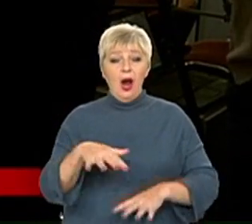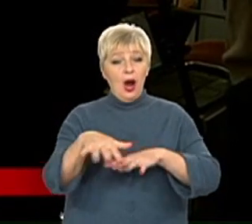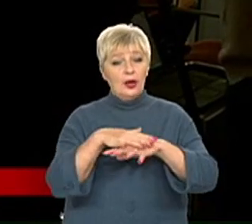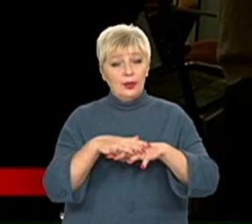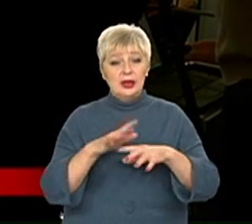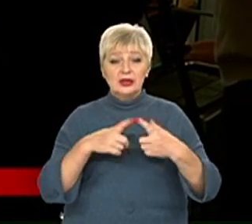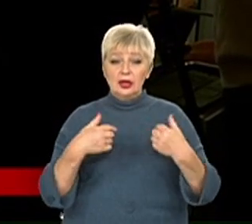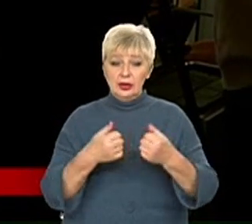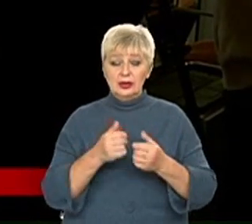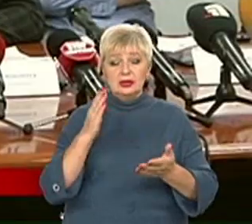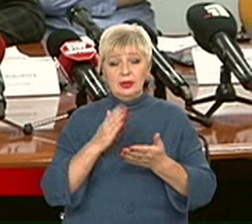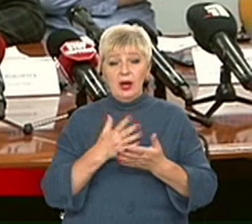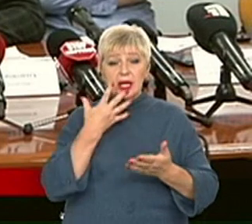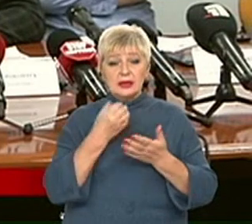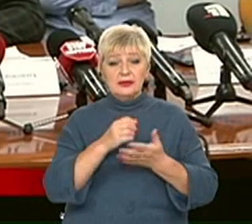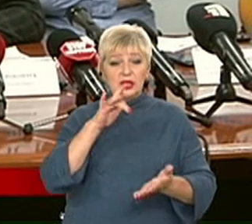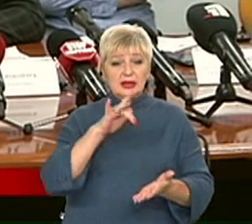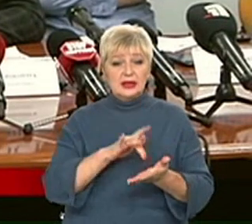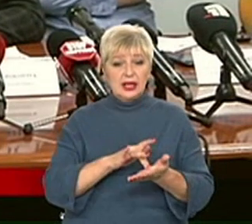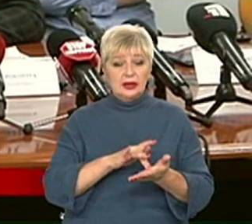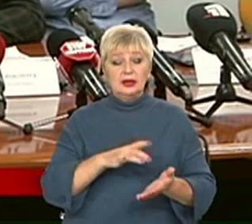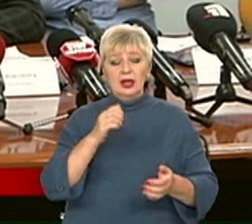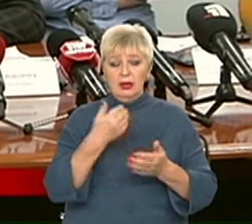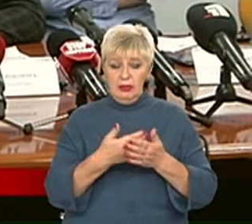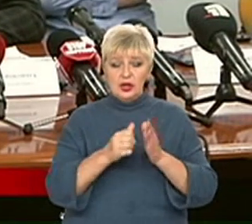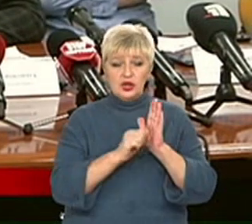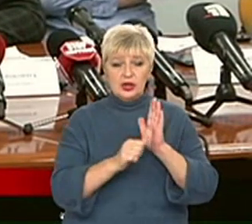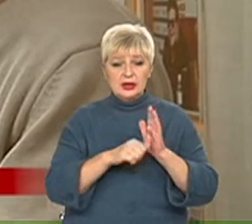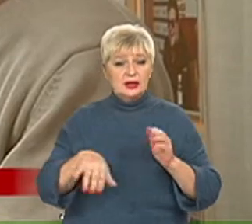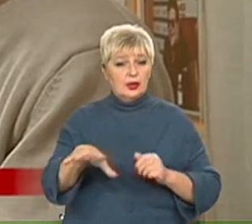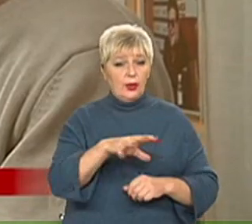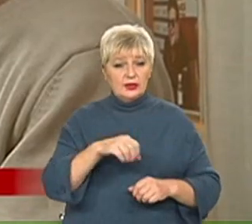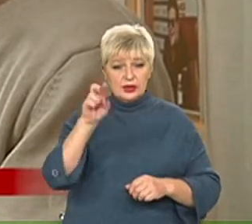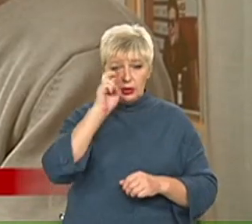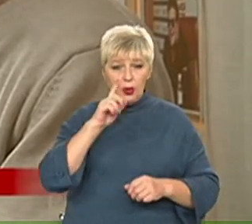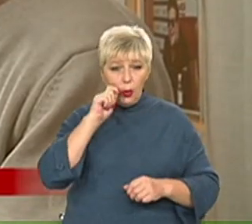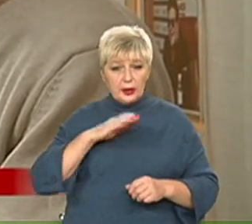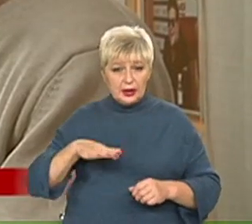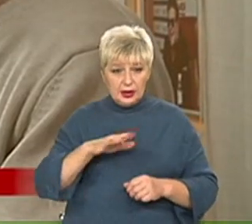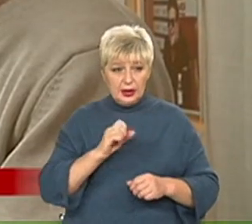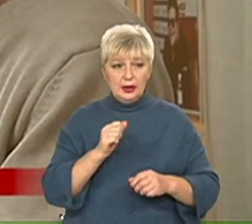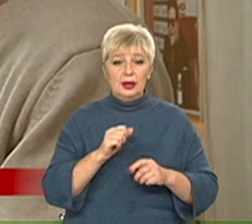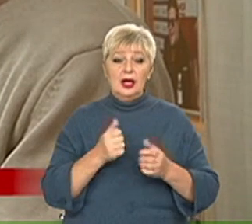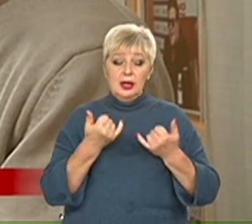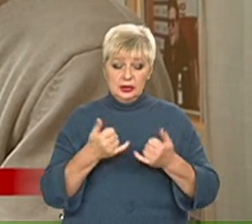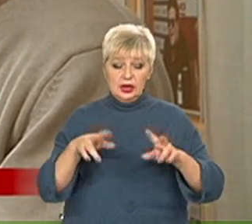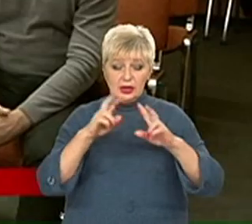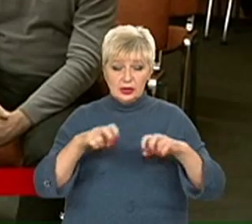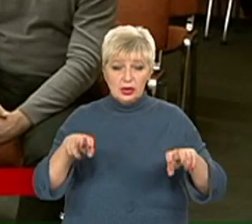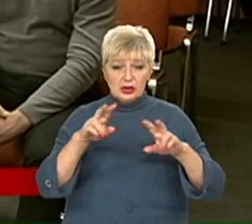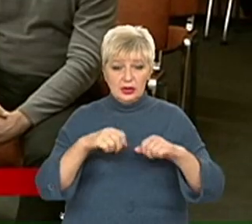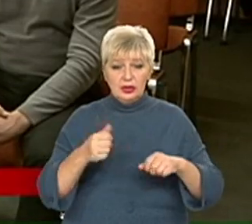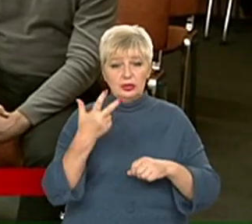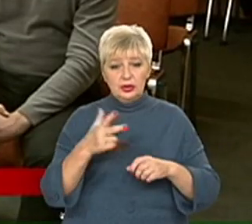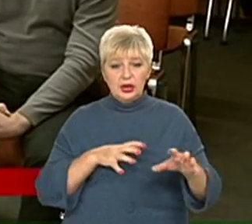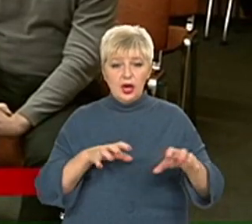Громадська організація має свої центри, майже 60 по всій Україні. У Дніпрі працюють декілька місяців. Зараз розслідують три